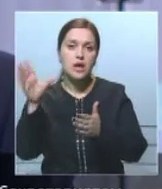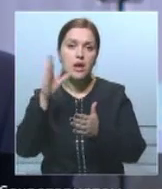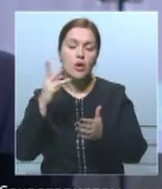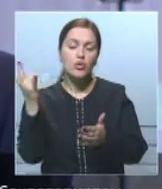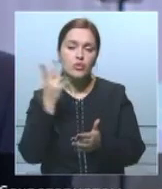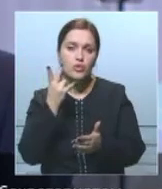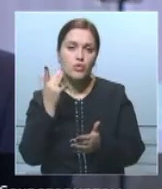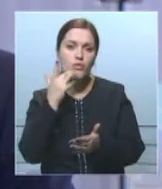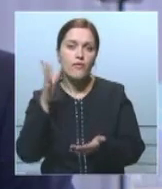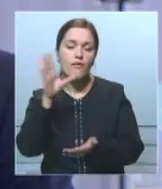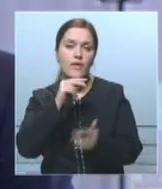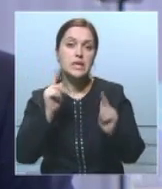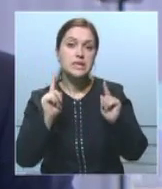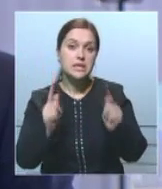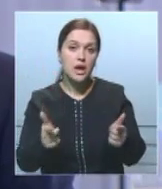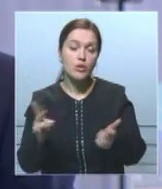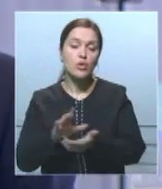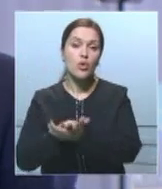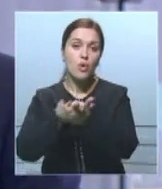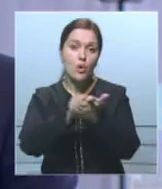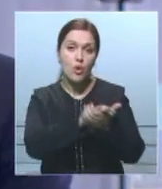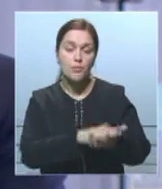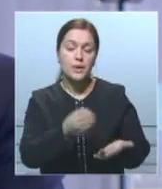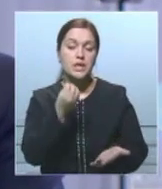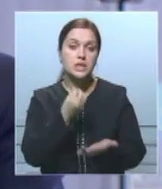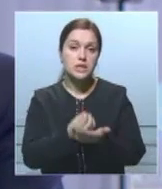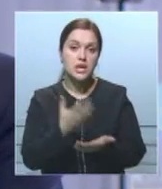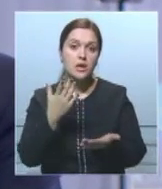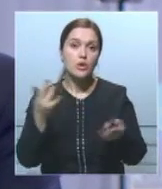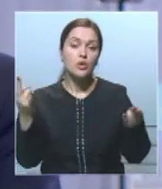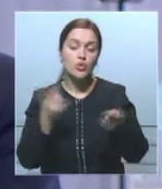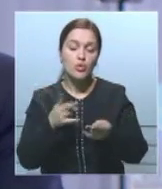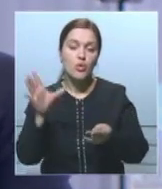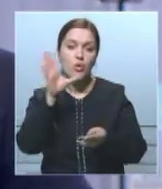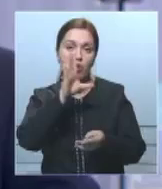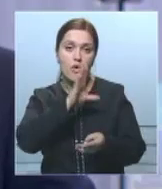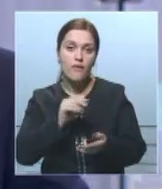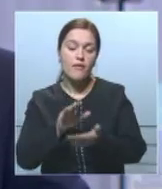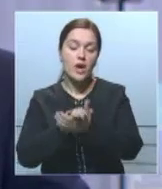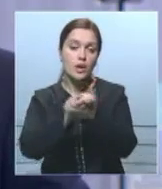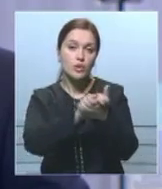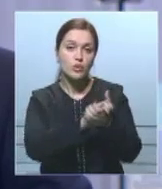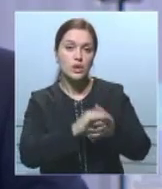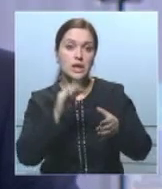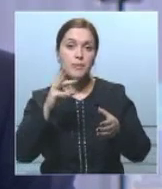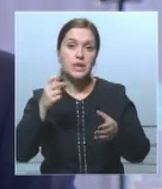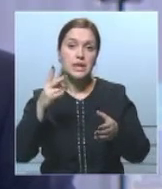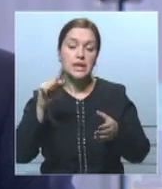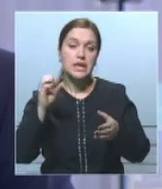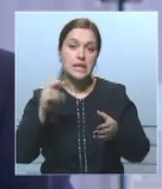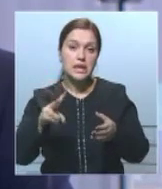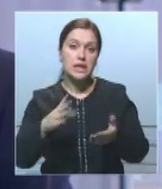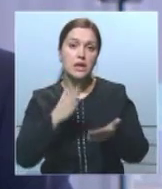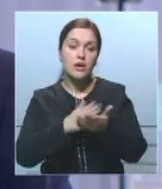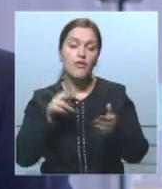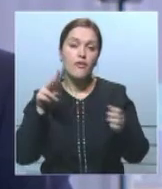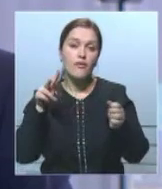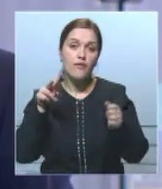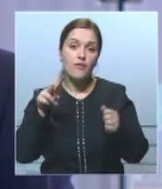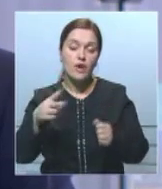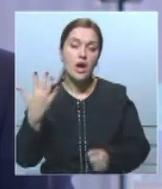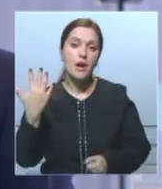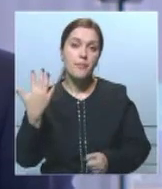главы государства, ценности общенациональной патриотической идеи «Мангалик ел», а также цели стратегии